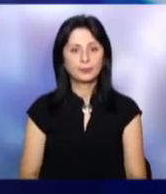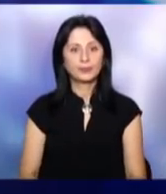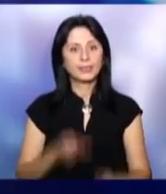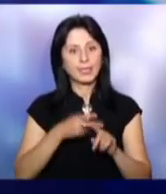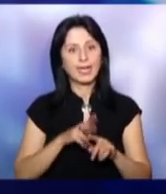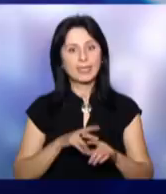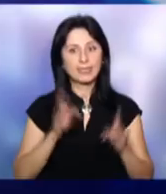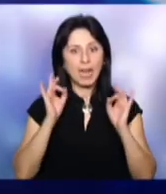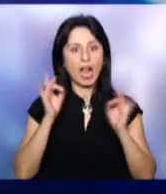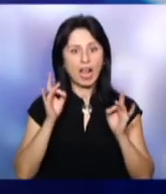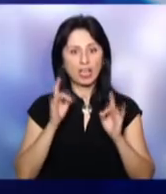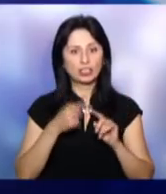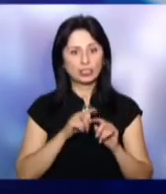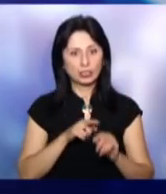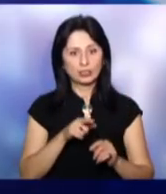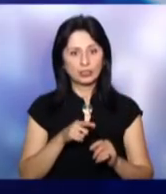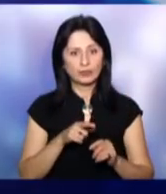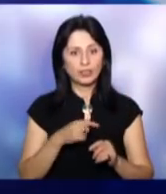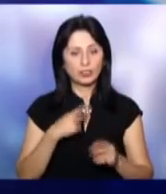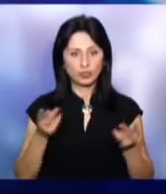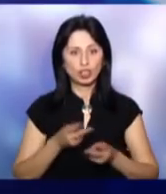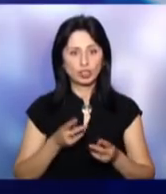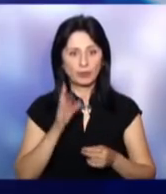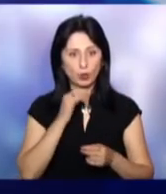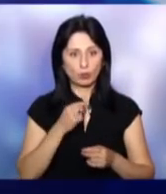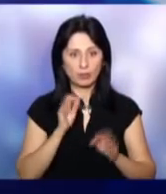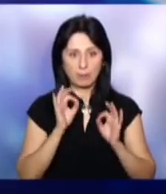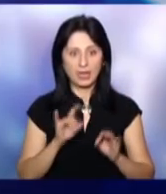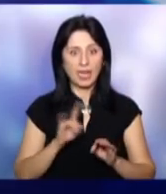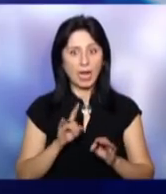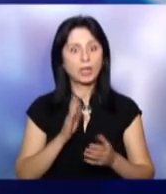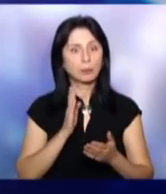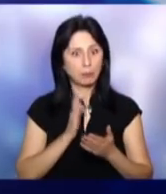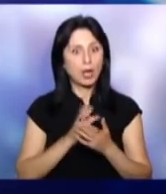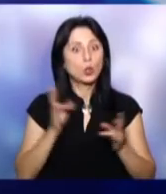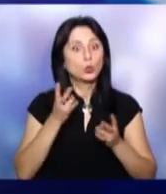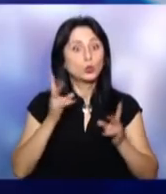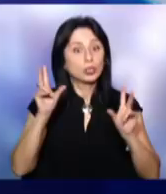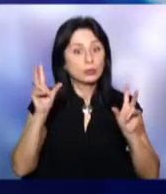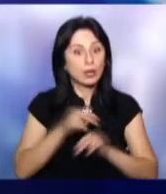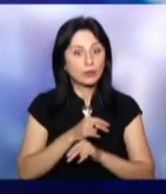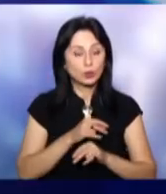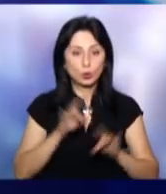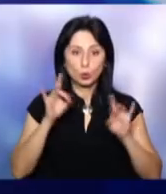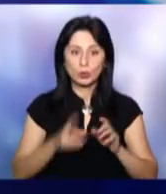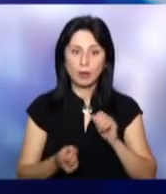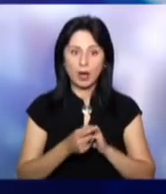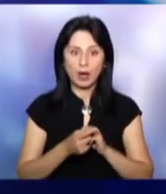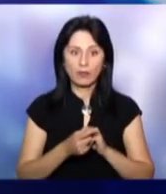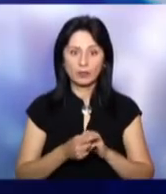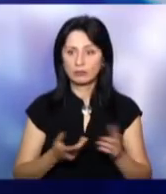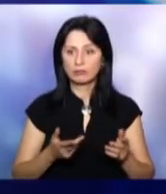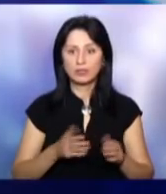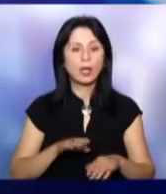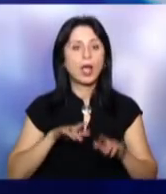აი ეს განგაში სისტემა, რომელიც ჩვენ ძალიან გვჭირდება, როდესაც მართლა რამე გვაქვს გადასარჩენი, უცებ აღმოჩნდება, რომ აი